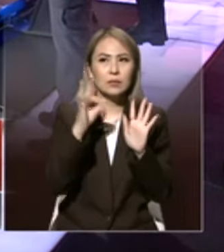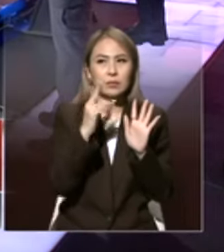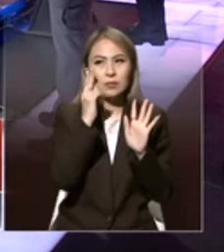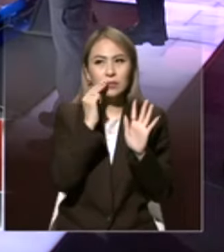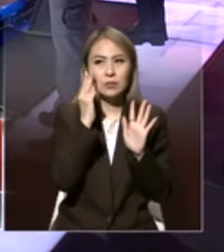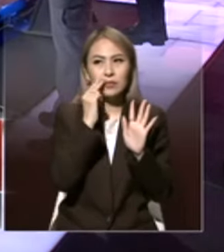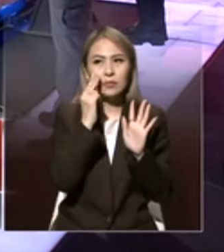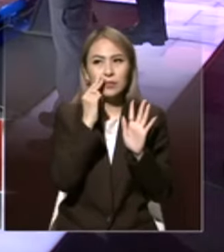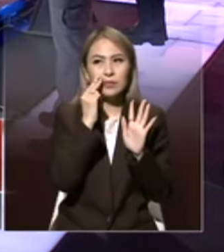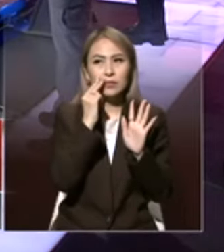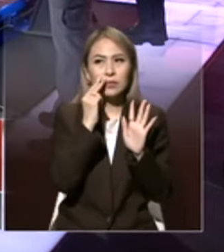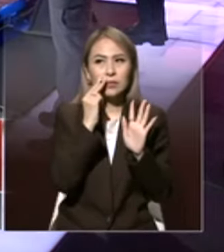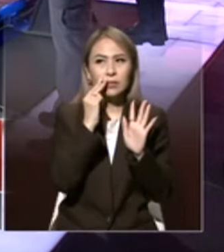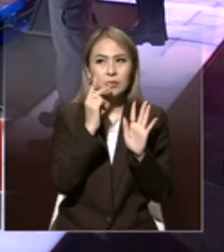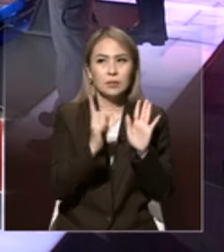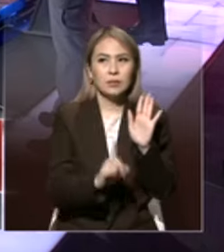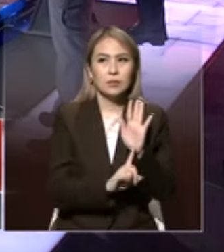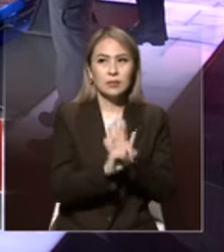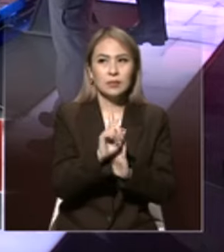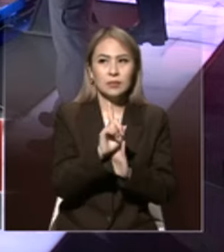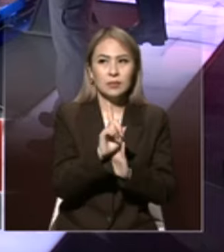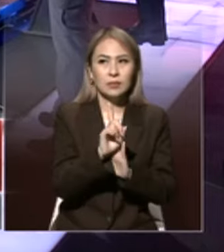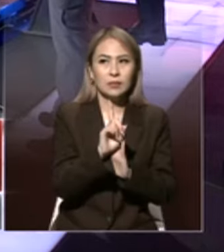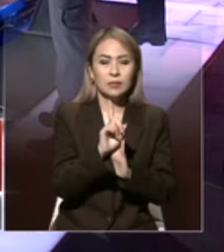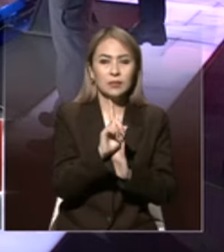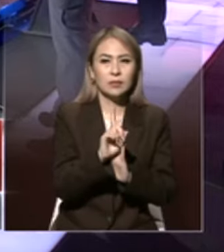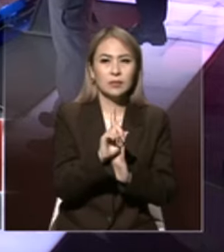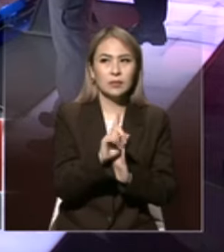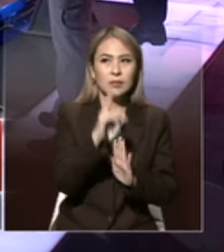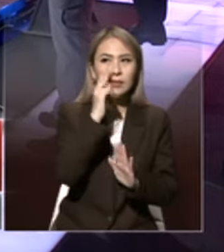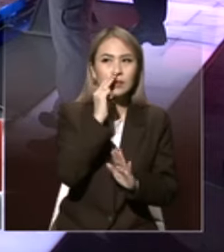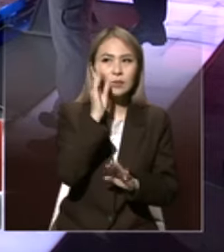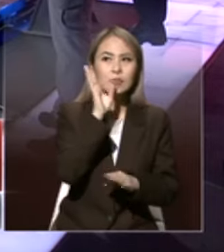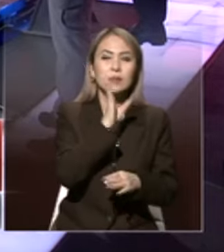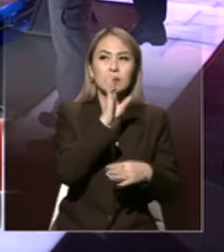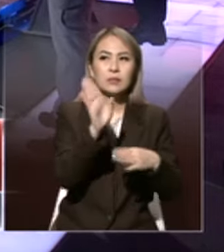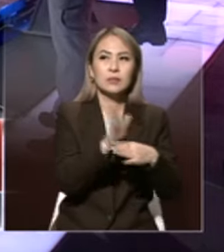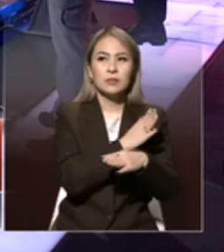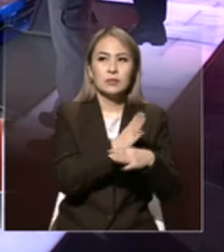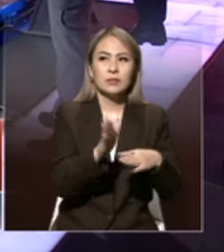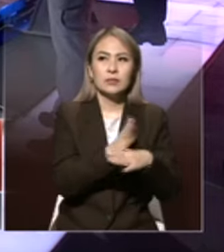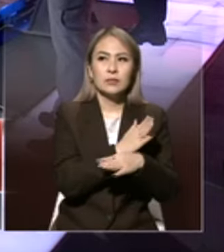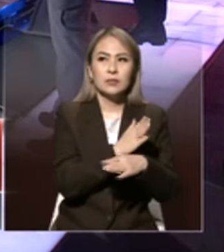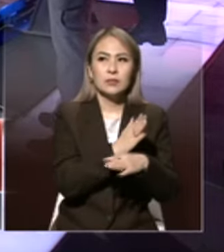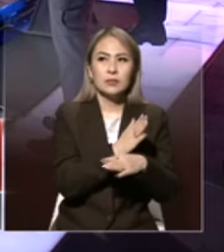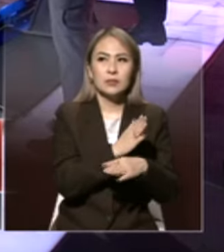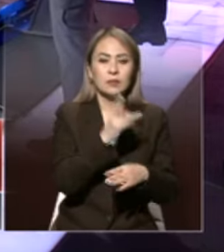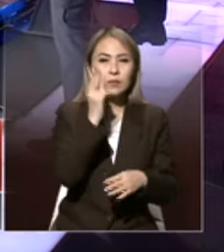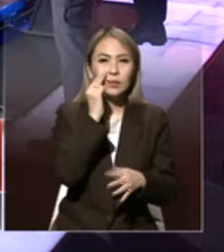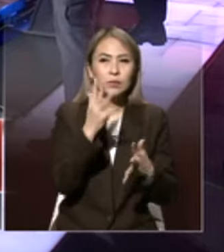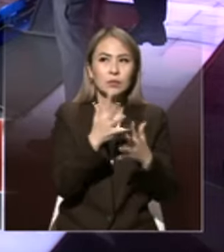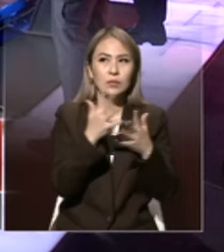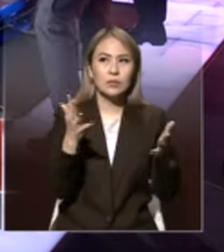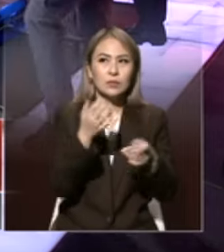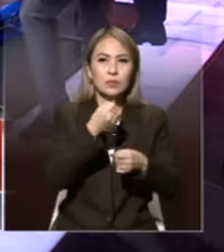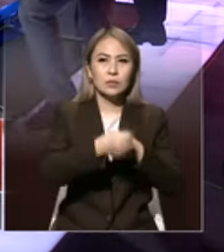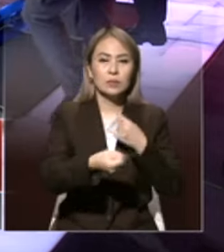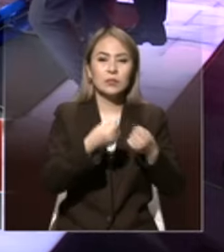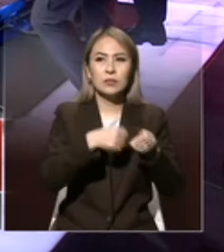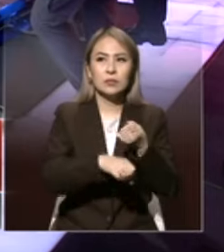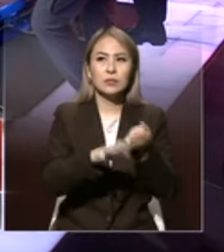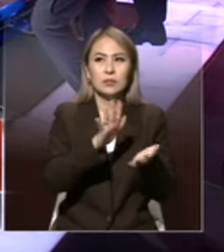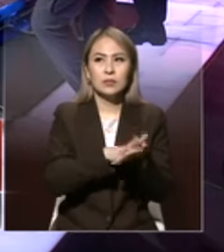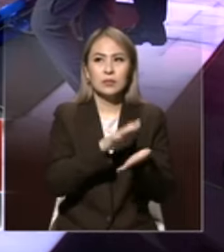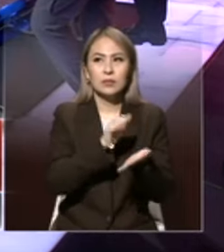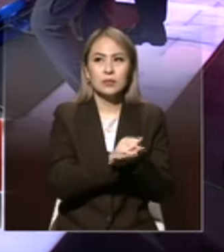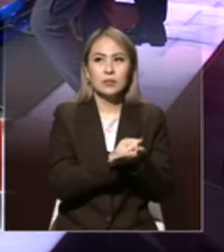ер адамдар. Енді осы жерде біз басын ашып алайық. Ақыры сіздер жаңағы ер әйелді бөліп кеттіңіздер ғой. Ер азаматтар көбінесе қандай зорлық зомбылыққа ұшырайды?